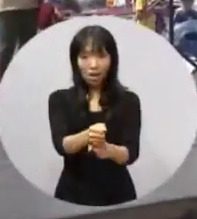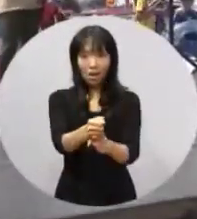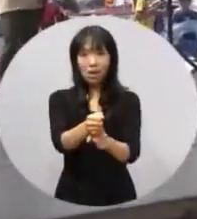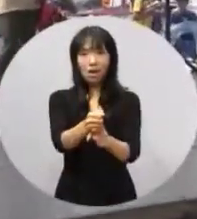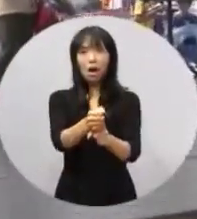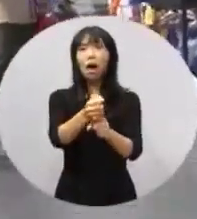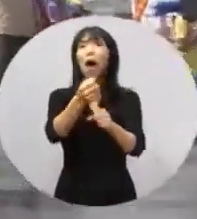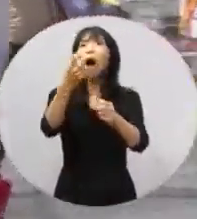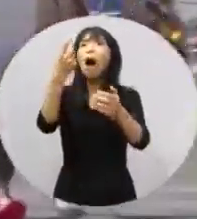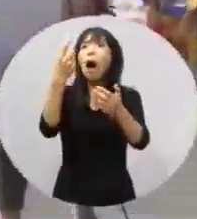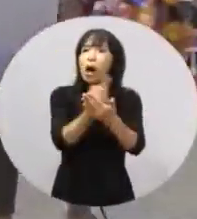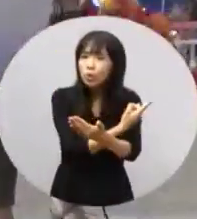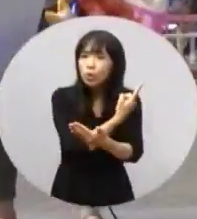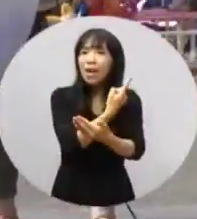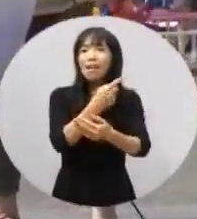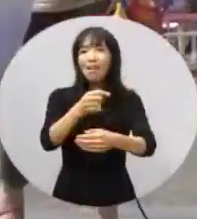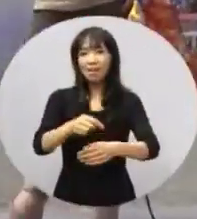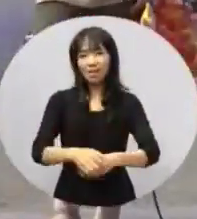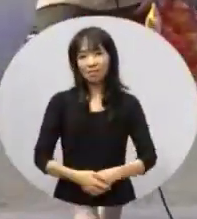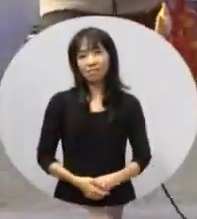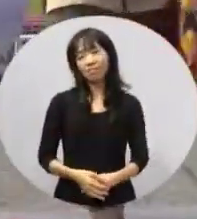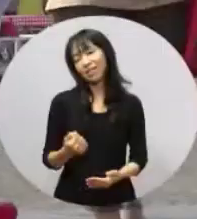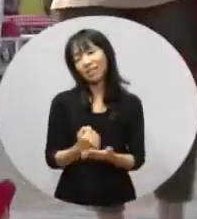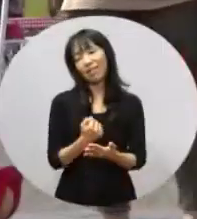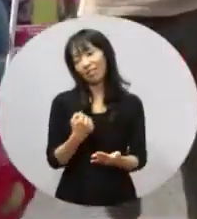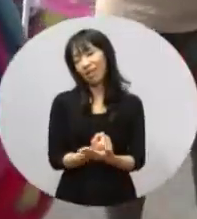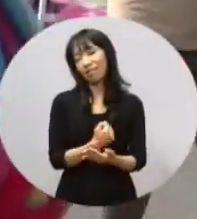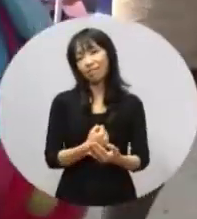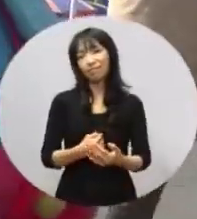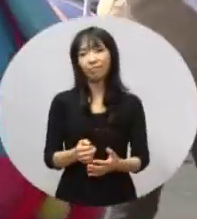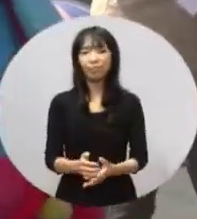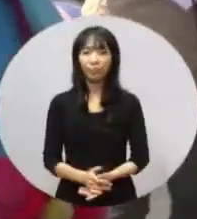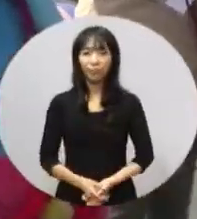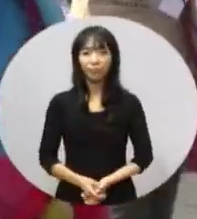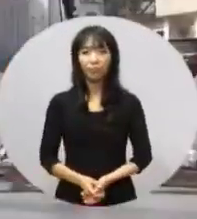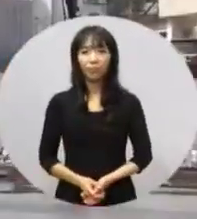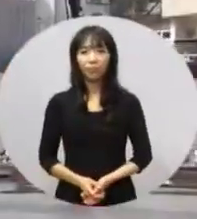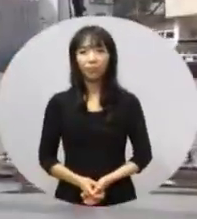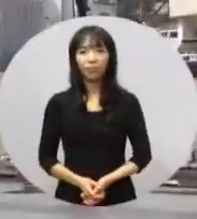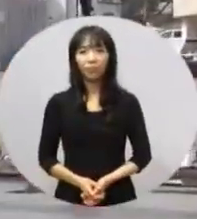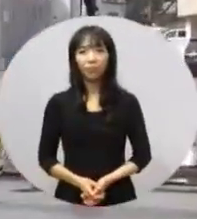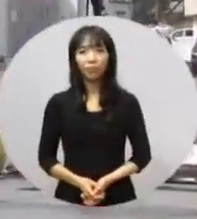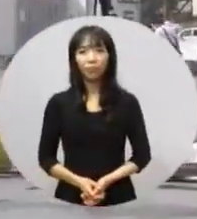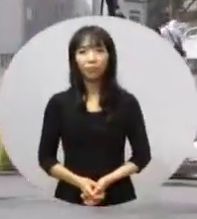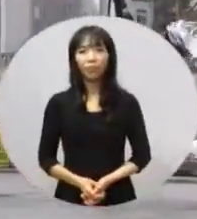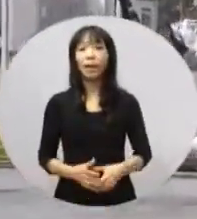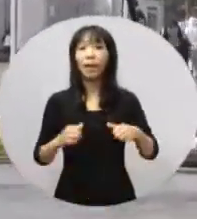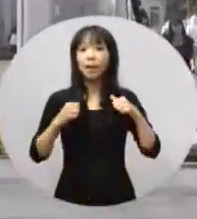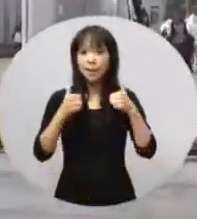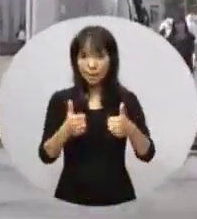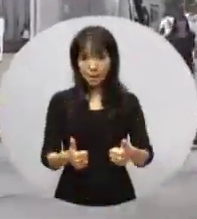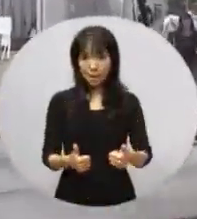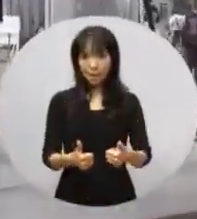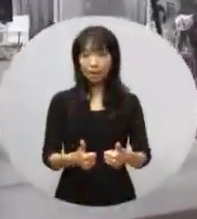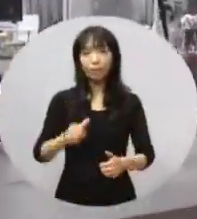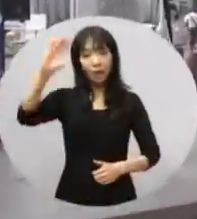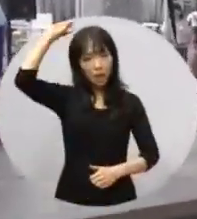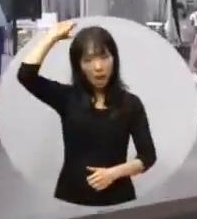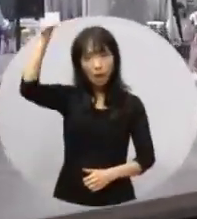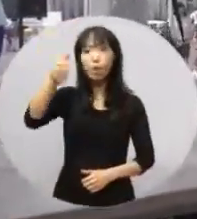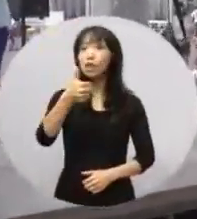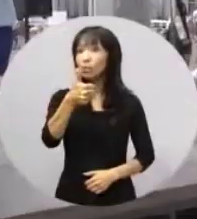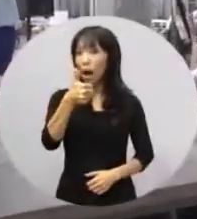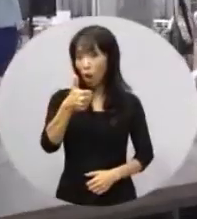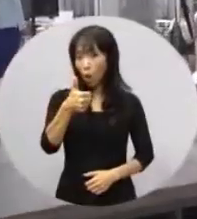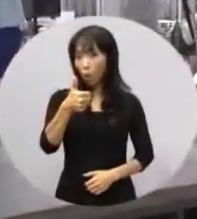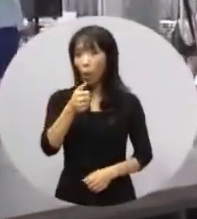あるからず2位caniそして茅ヶ崎市烏帽子